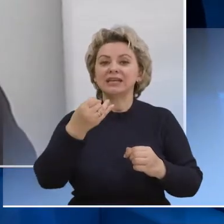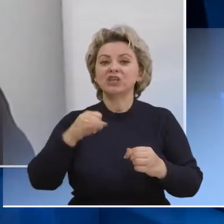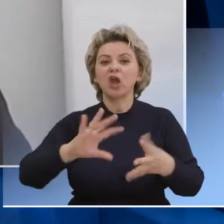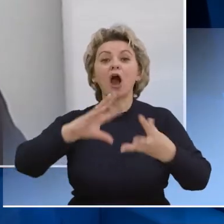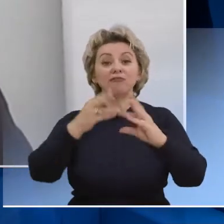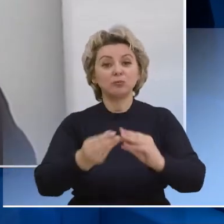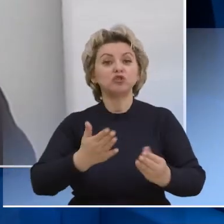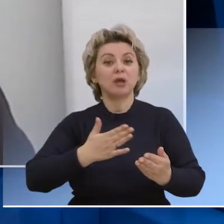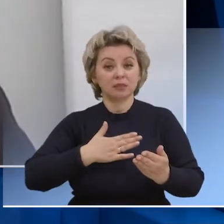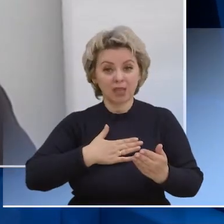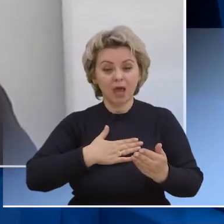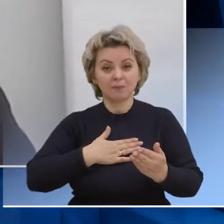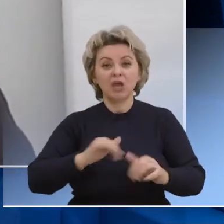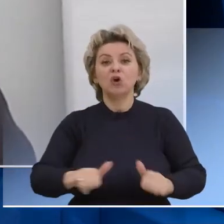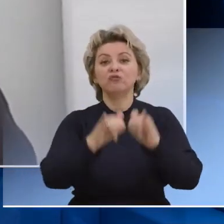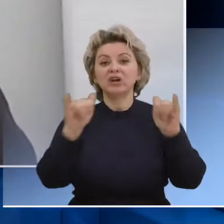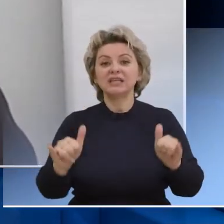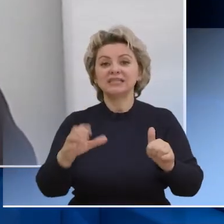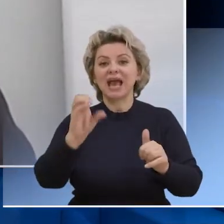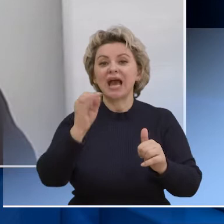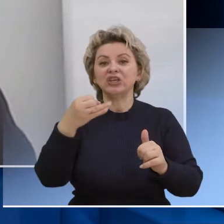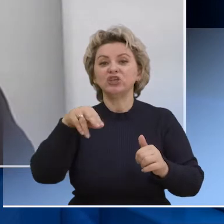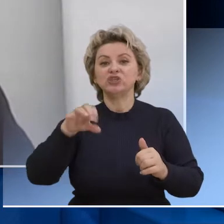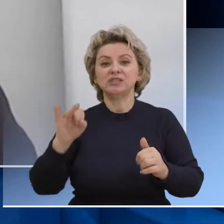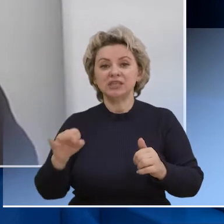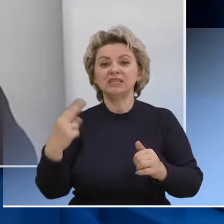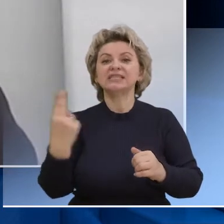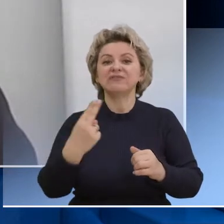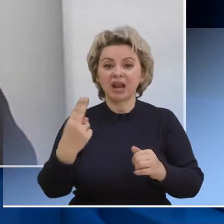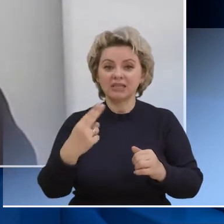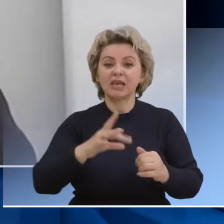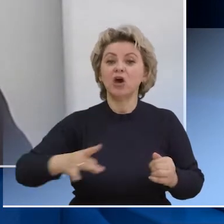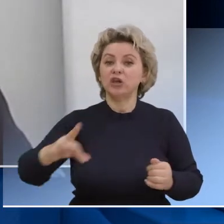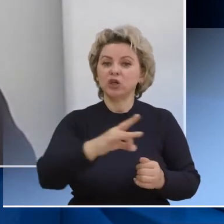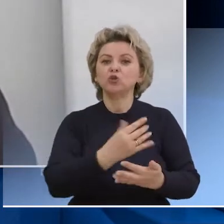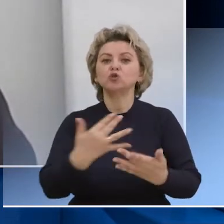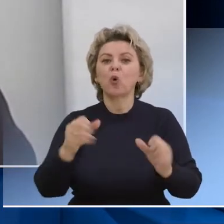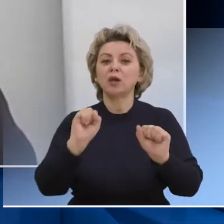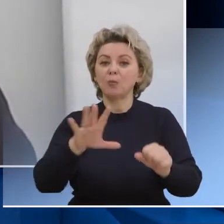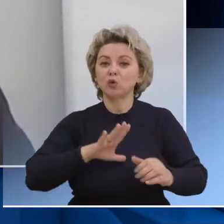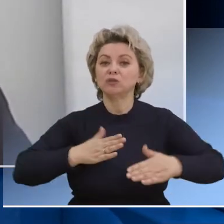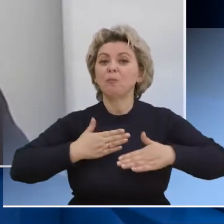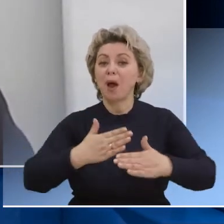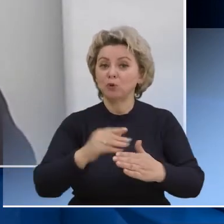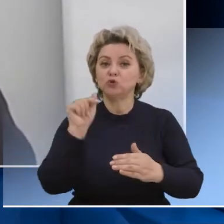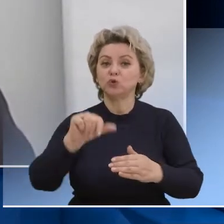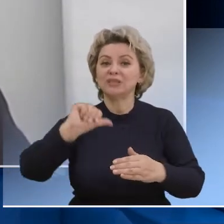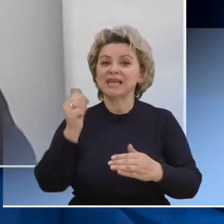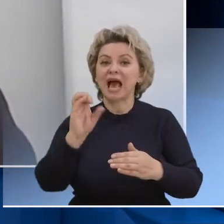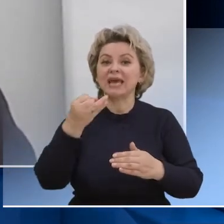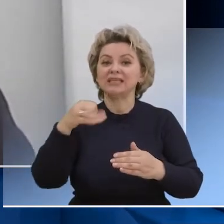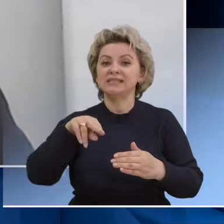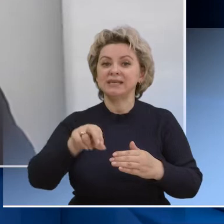Сергей, а вообще нам в развитии IT, в цифровизации региона, насколько может помочь тот